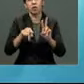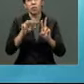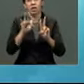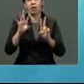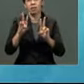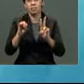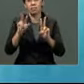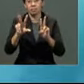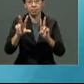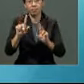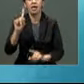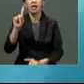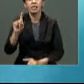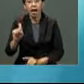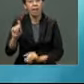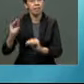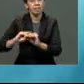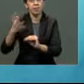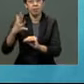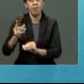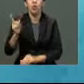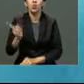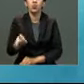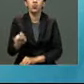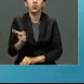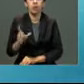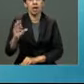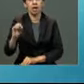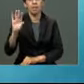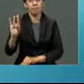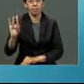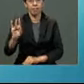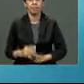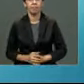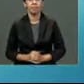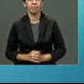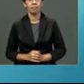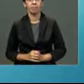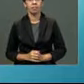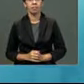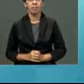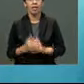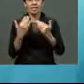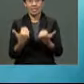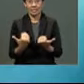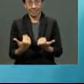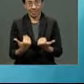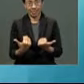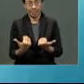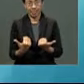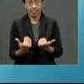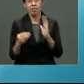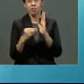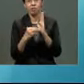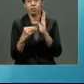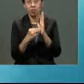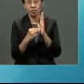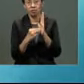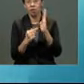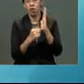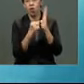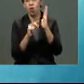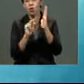ายและเสียชีวิตไม่มีเพิ่มเติมนะครับวันนี้58รายรวมแล้วเนี่ยตอนนี้กรุงเทพและนน